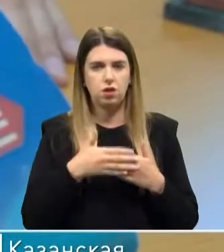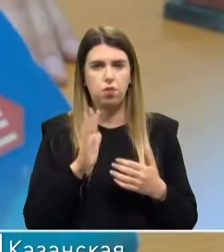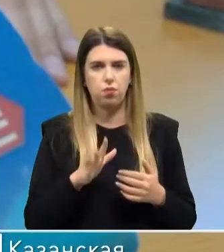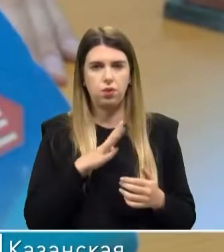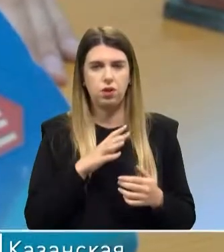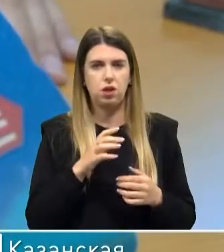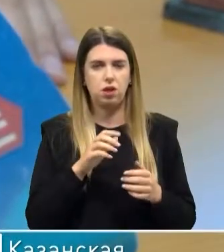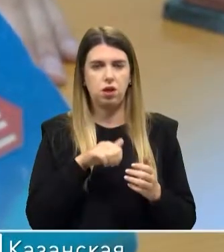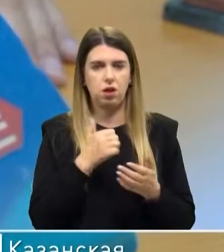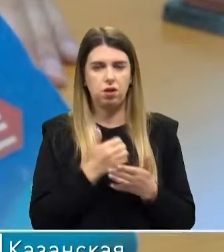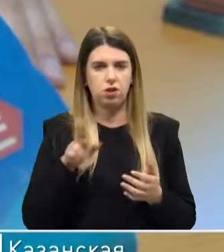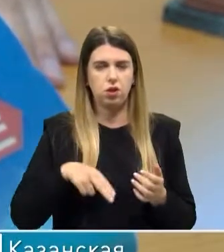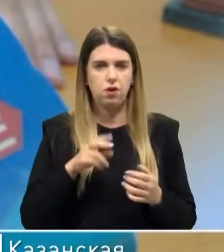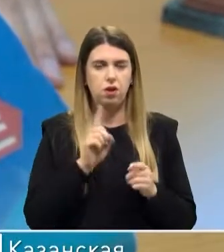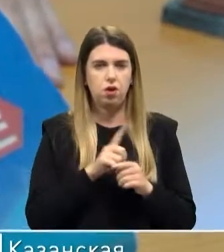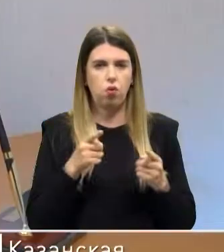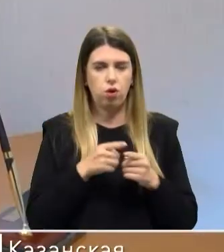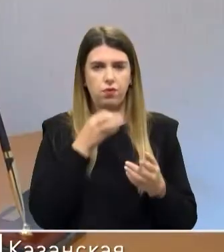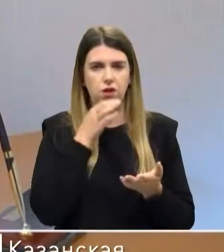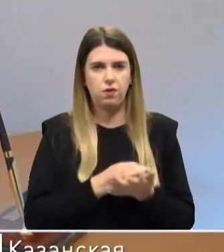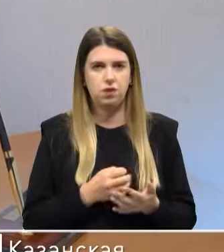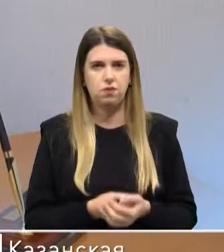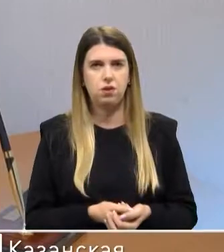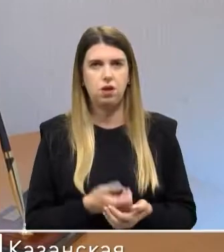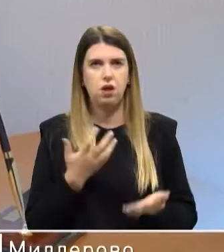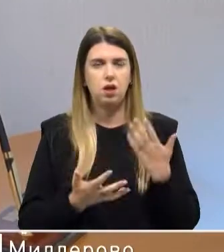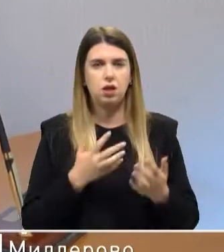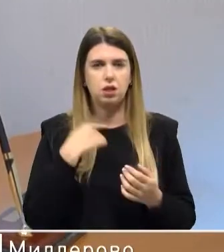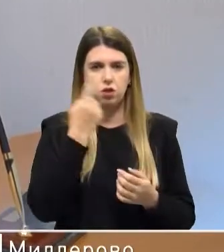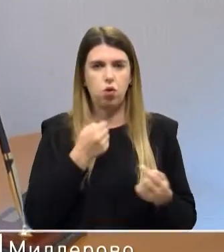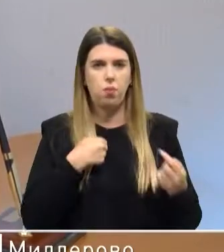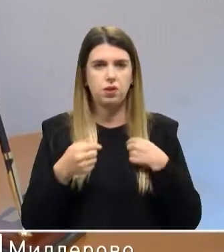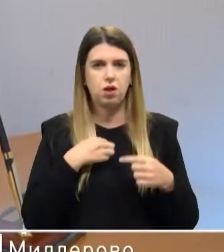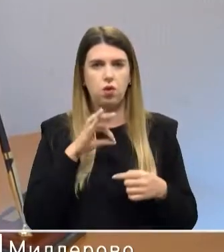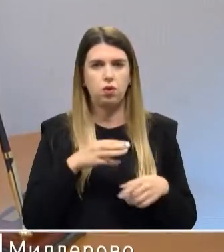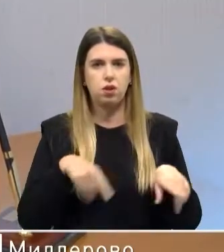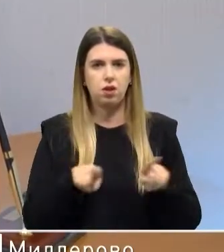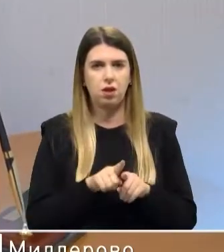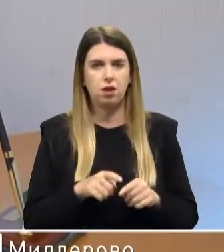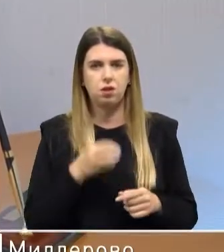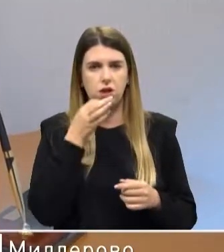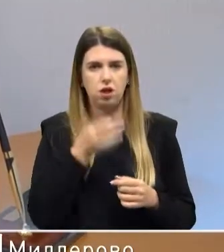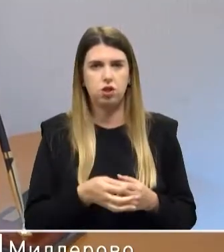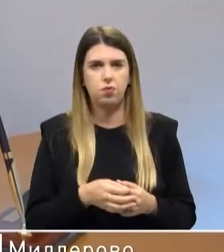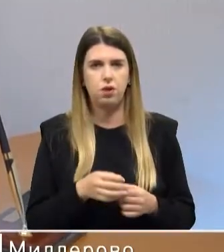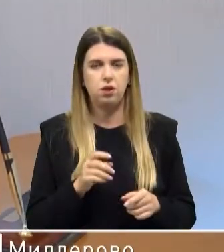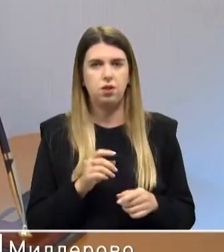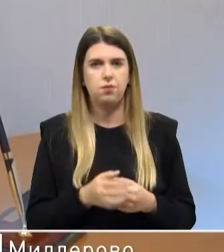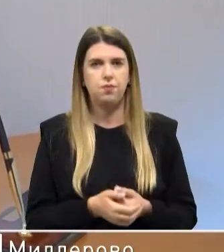как административный штраф, так и уголовная ответственность. Если лицо пострадало вот от таких, скажем, не